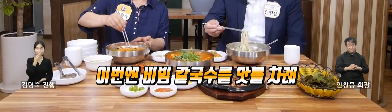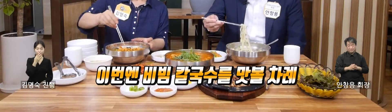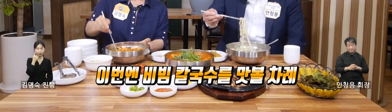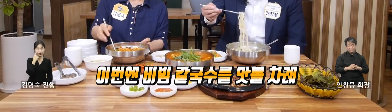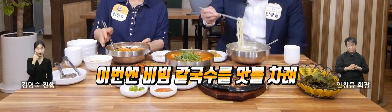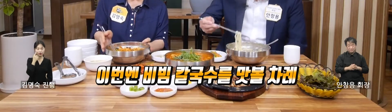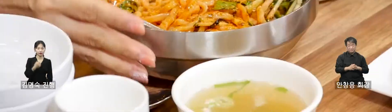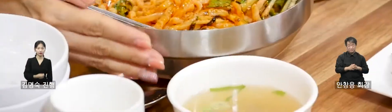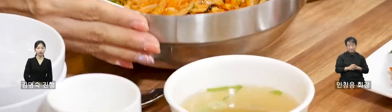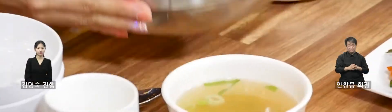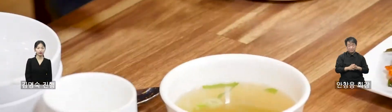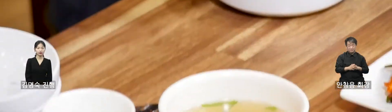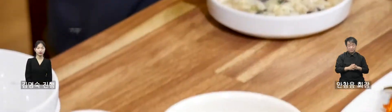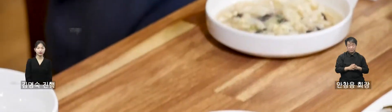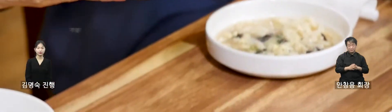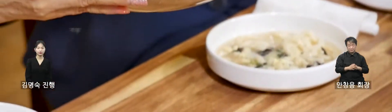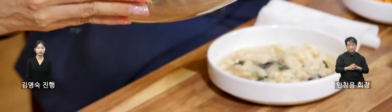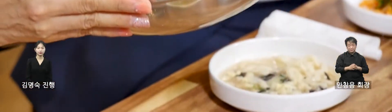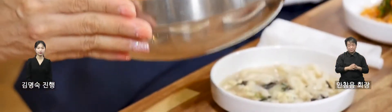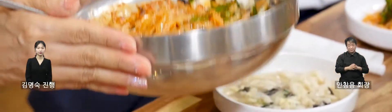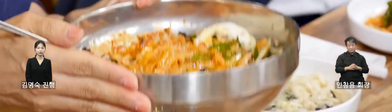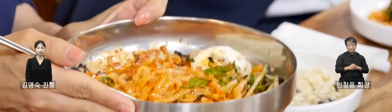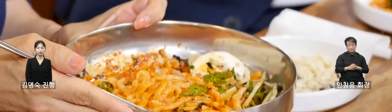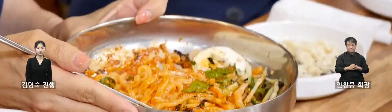하겠습니다. 일단 비빔은